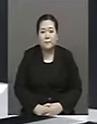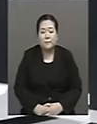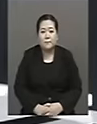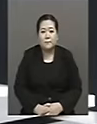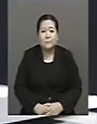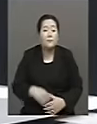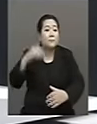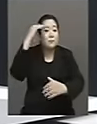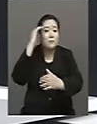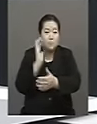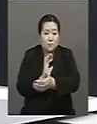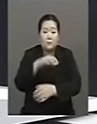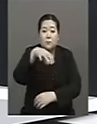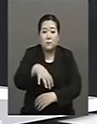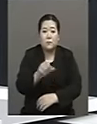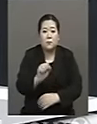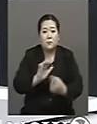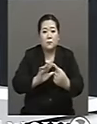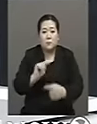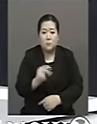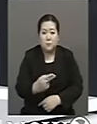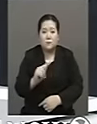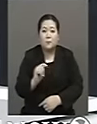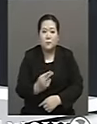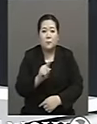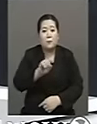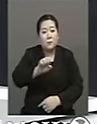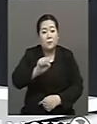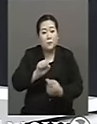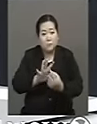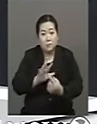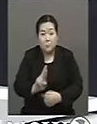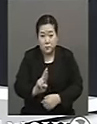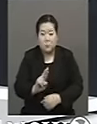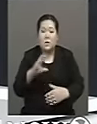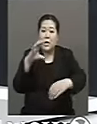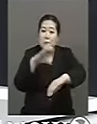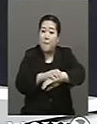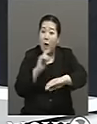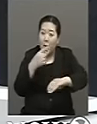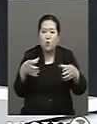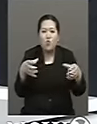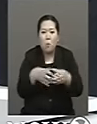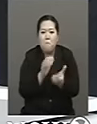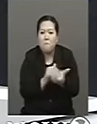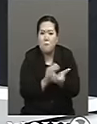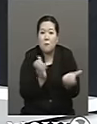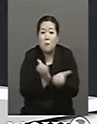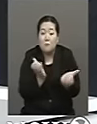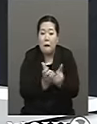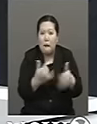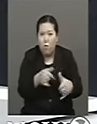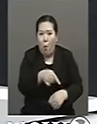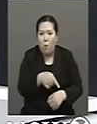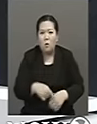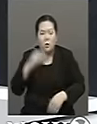ตำรวจสน.สุทธิสารนะครับไปจับกลุ่มนักพนันที่เล่นไฮโลกันนะฮะแล้วก็มีนักพนันคนหนึ่งเสียชีวิต